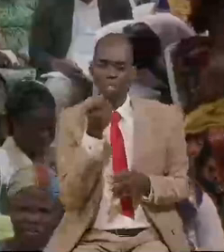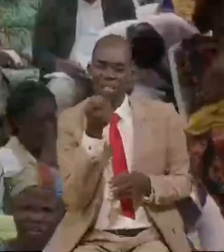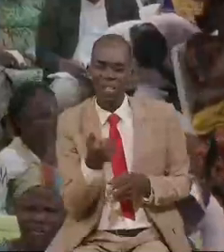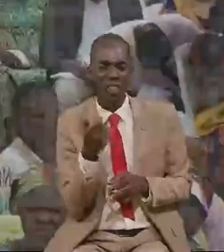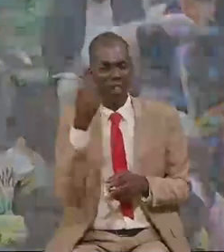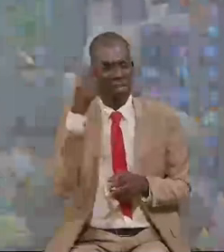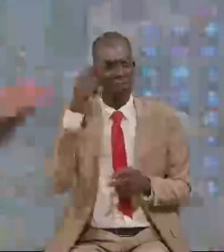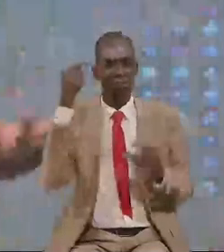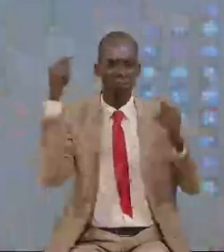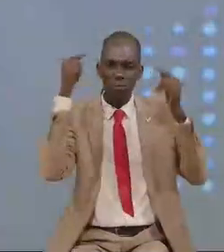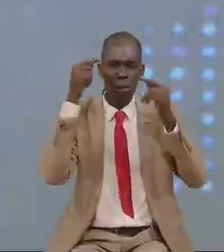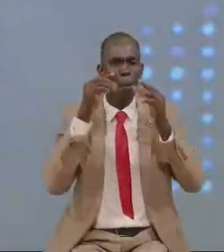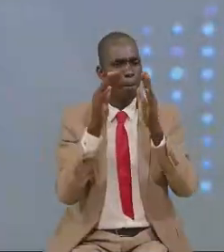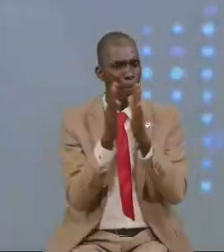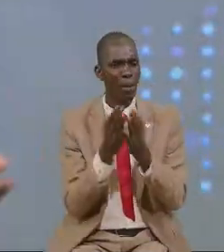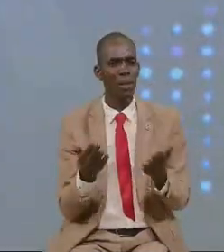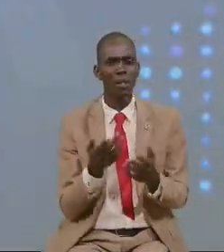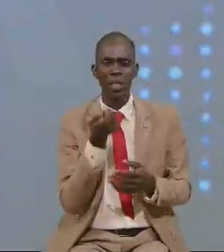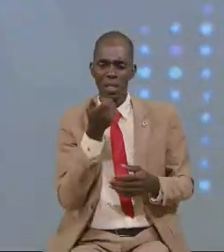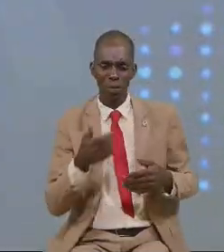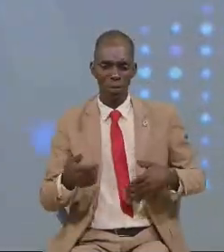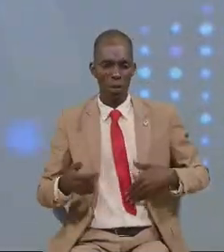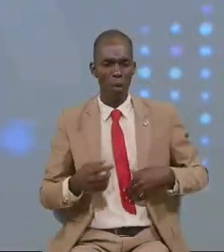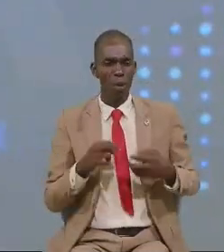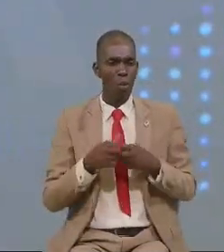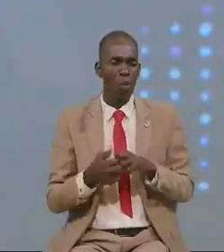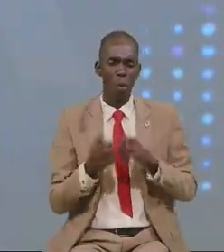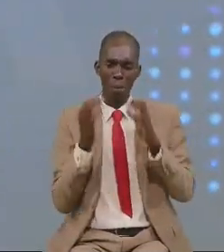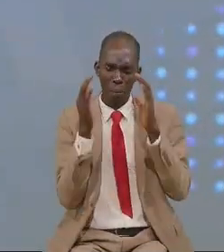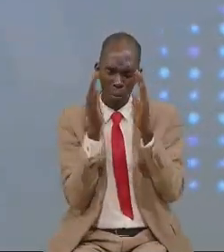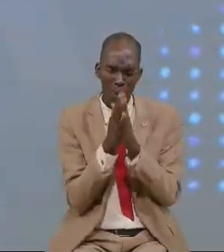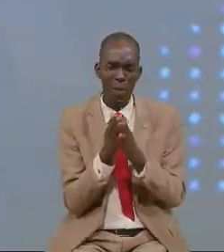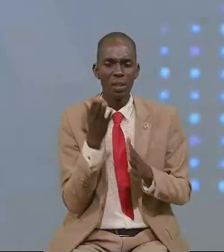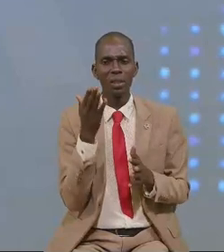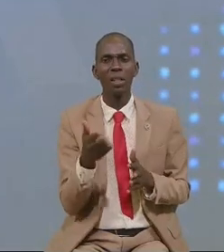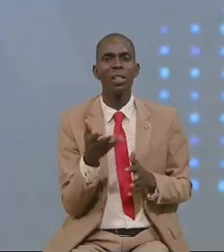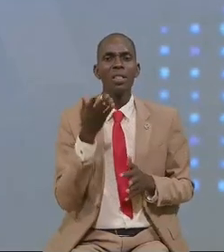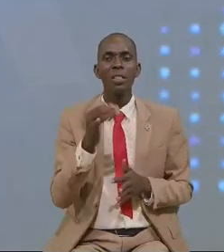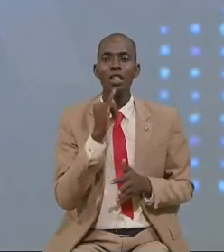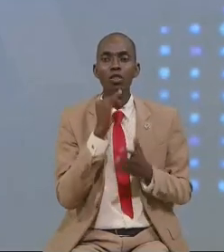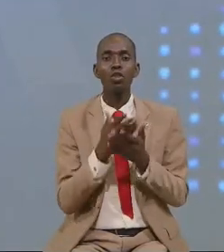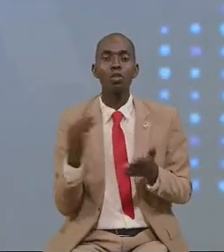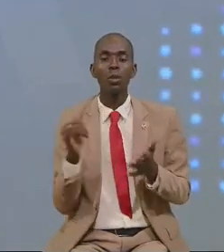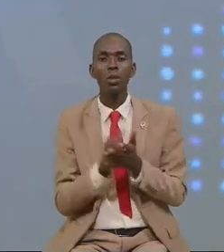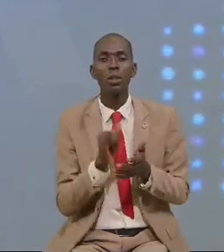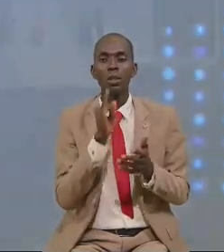Un petit mot de tête, tu cours. Problème d'estomac, tu cours. Il y a quelque chose qui